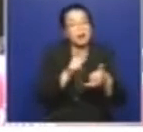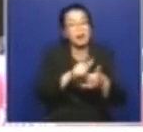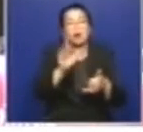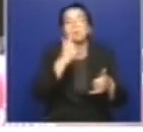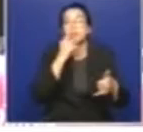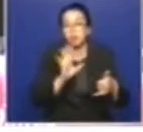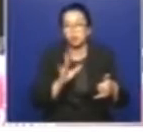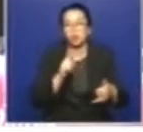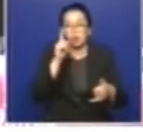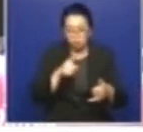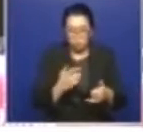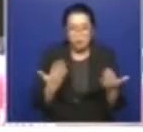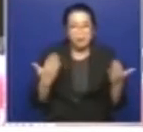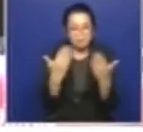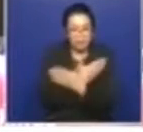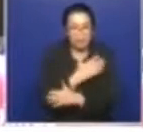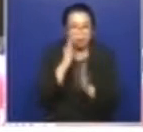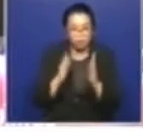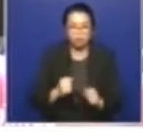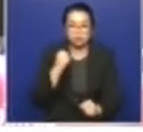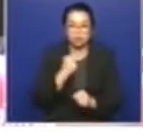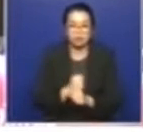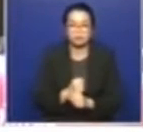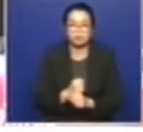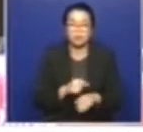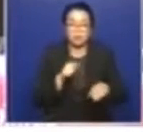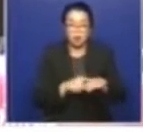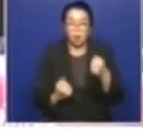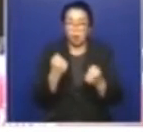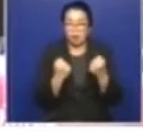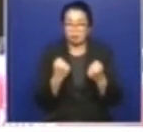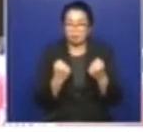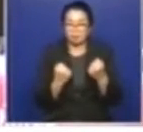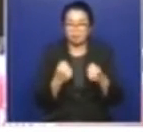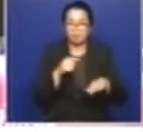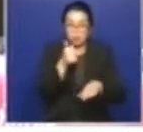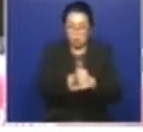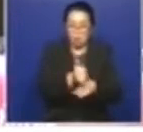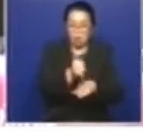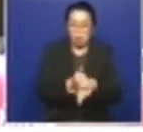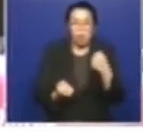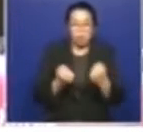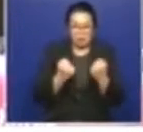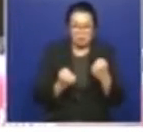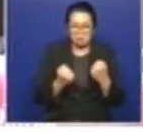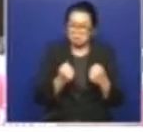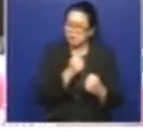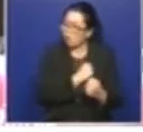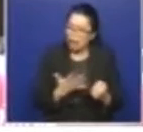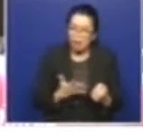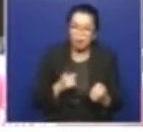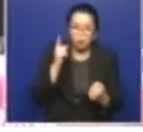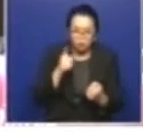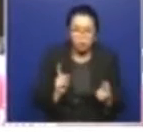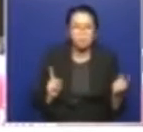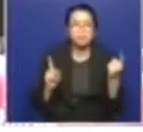ทำรถคันนี้ถ้ามันไม่ไหวก็เปลี่ยนโชเฟอร์ประเทศมันไม่เสียหายหรอกสภาตรงนี้จะอยู่นะครับท่านรัฐมนตรีอนุ